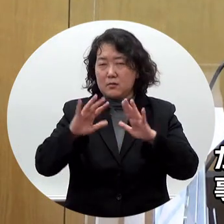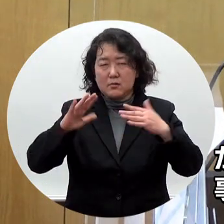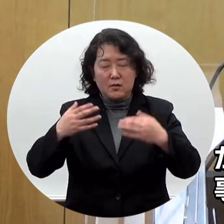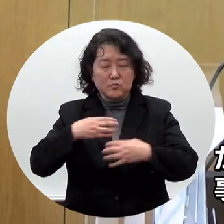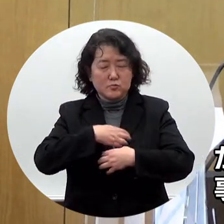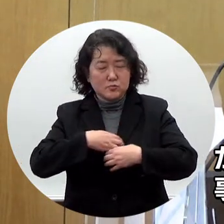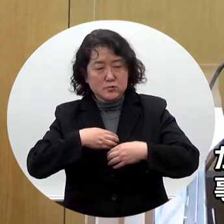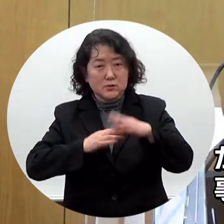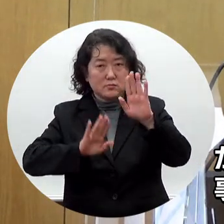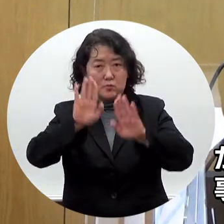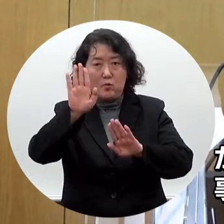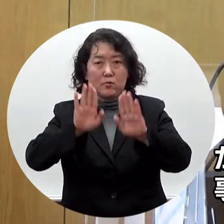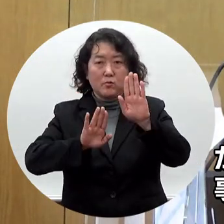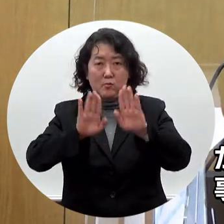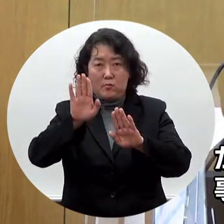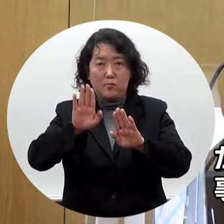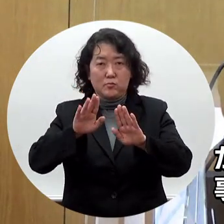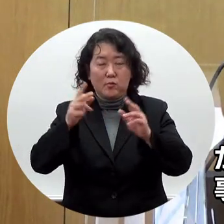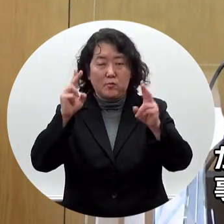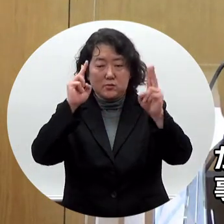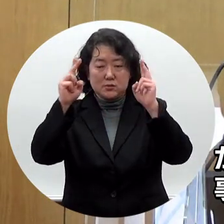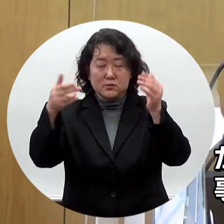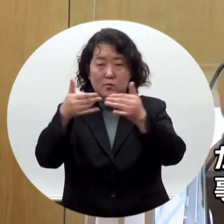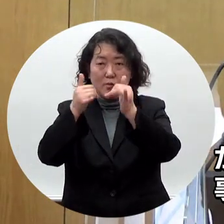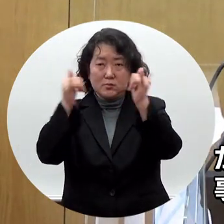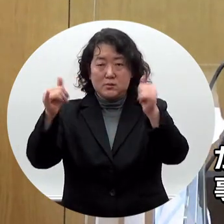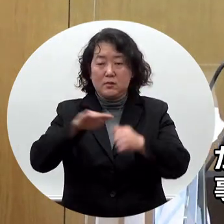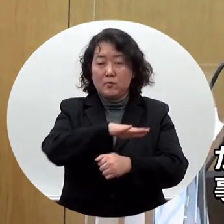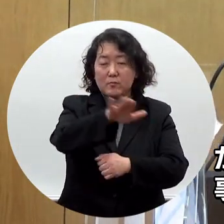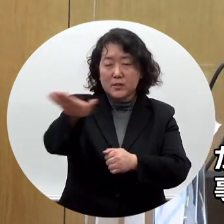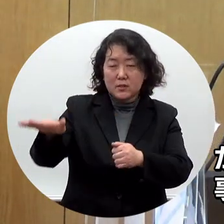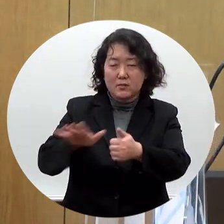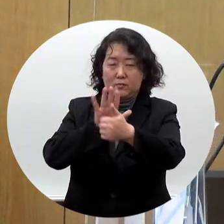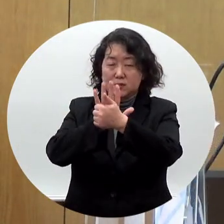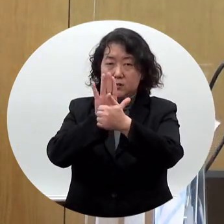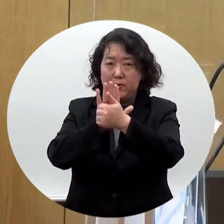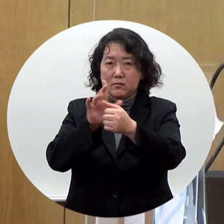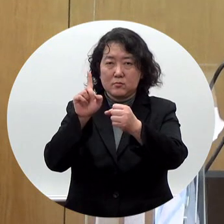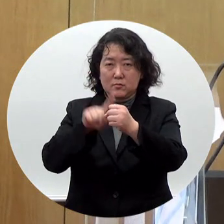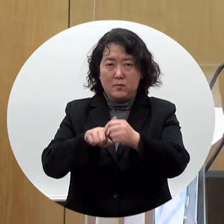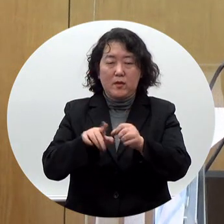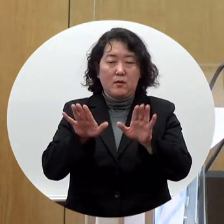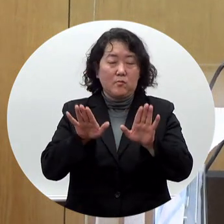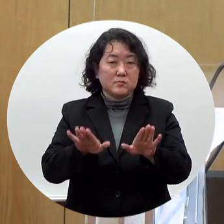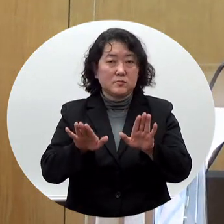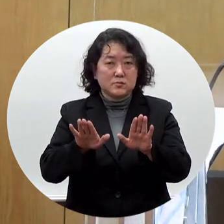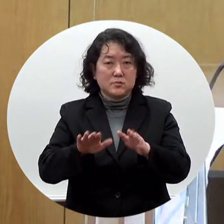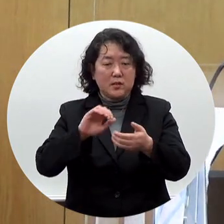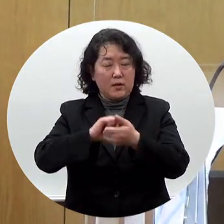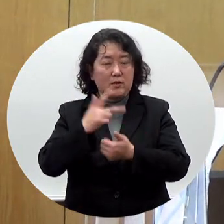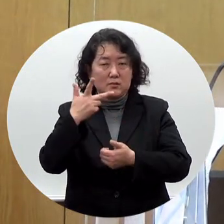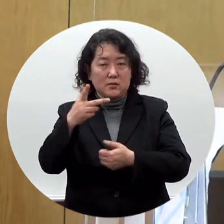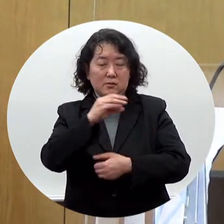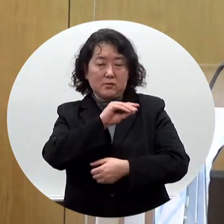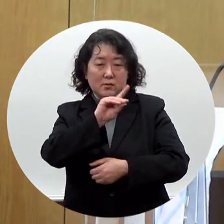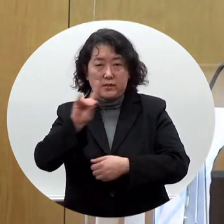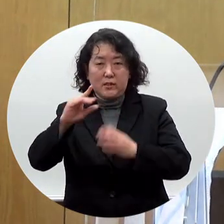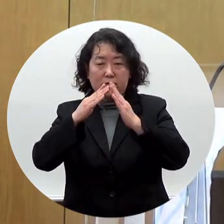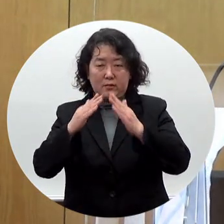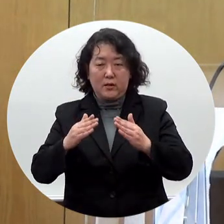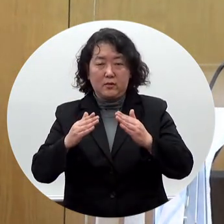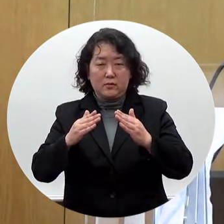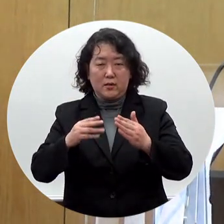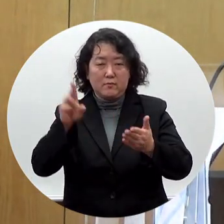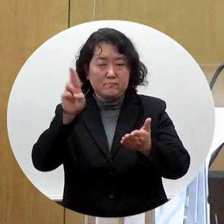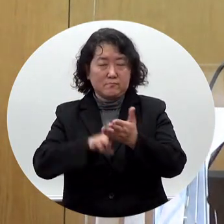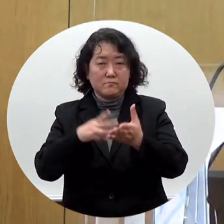に立たされている事業者の皆様を支援するため、本日、定例市議会においてご議決